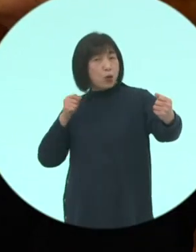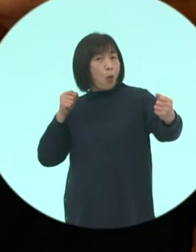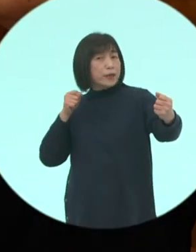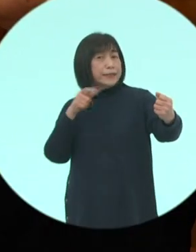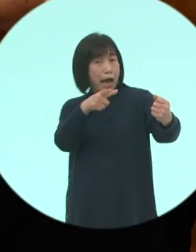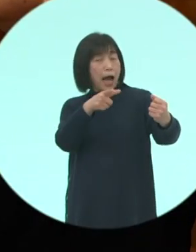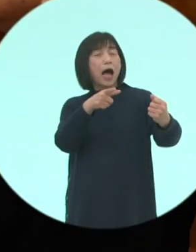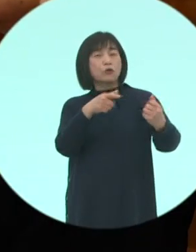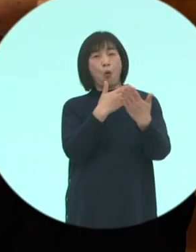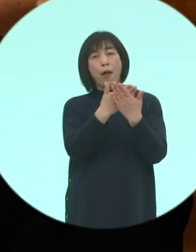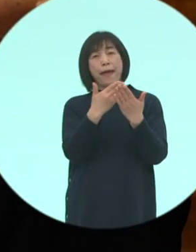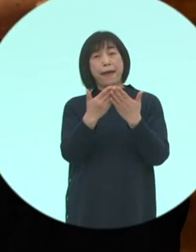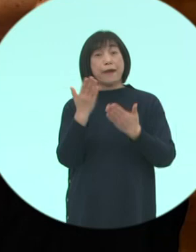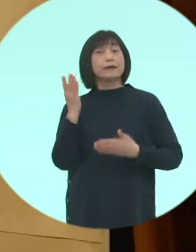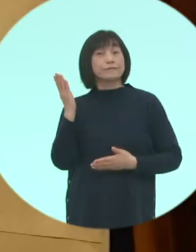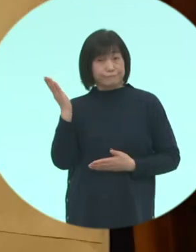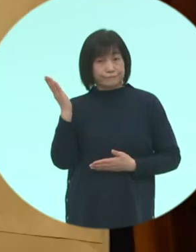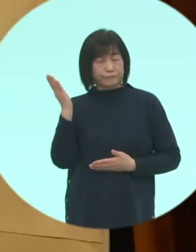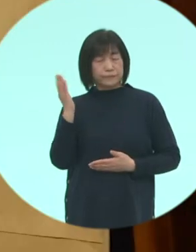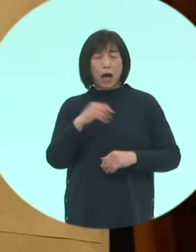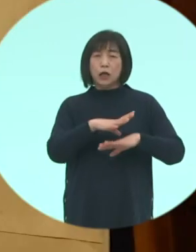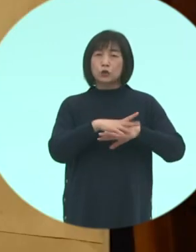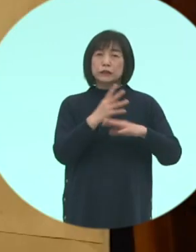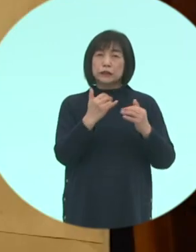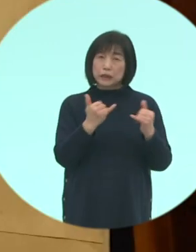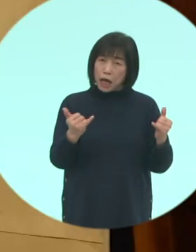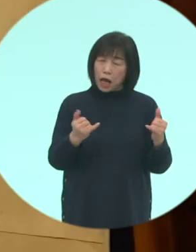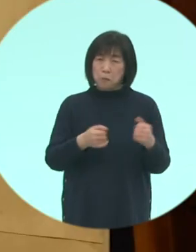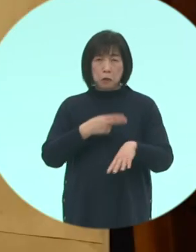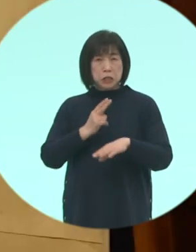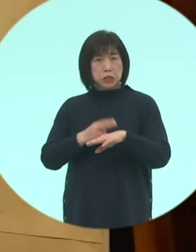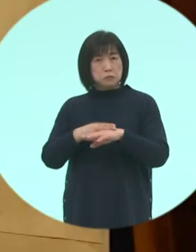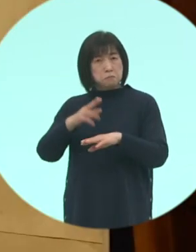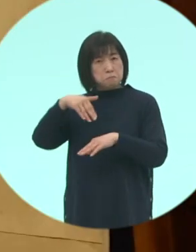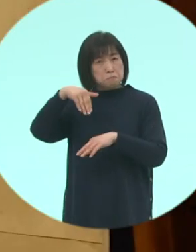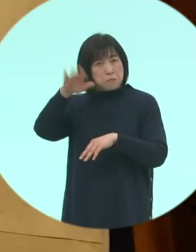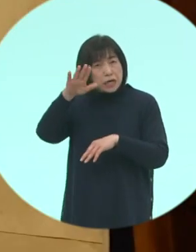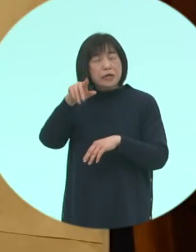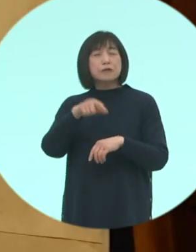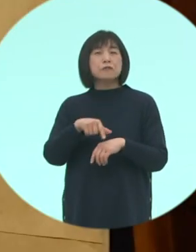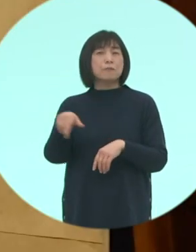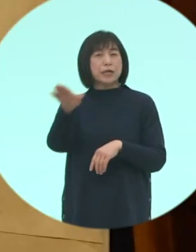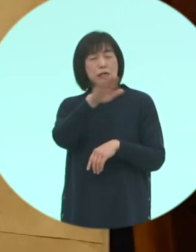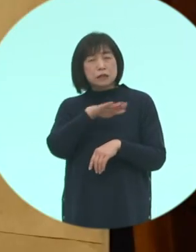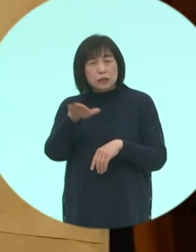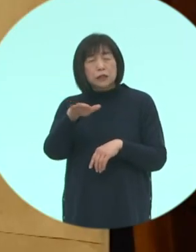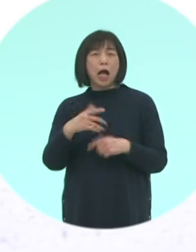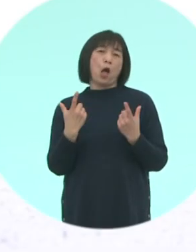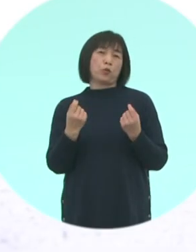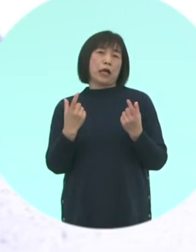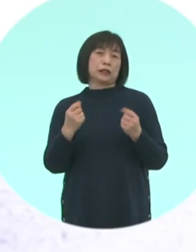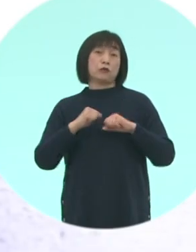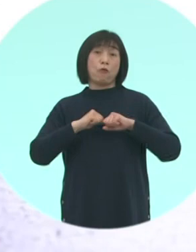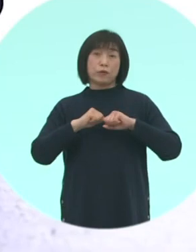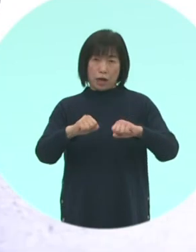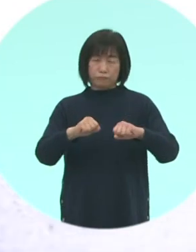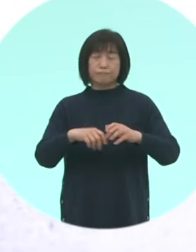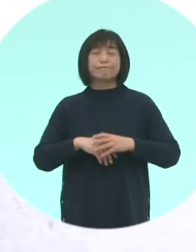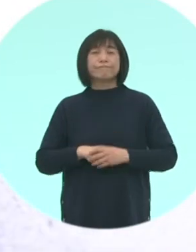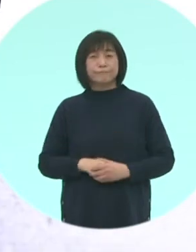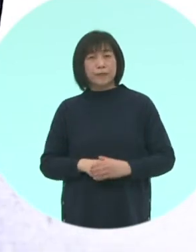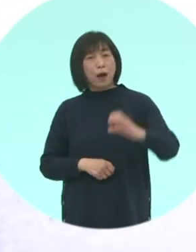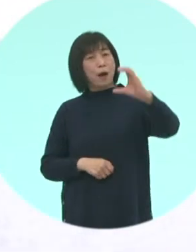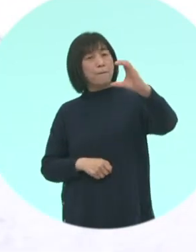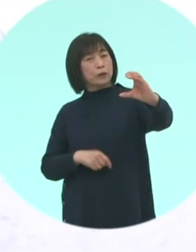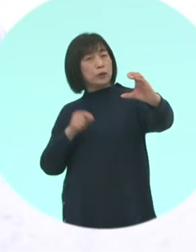解されたものなんですけど、初心者でもそれが8段10段の方でも同じことをします。やっぱり当てるっていうの